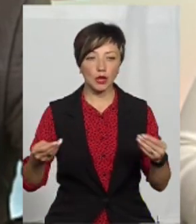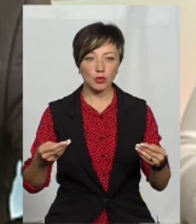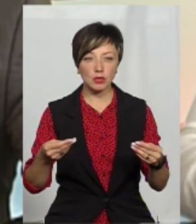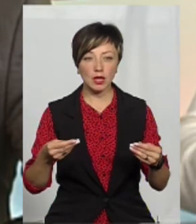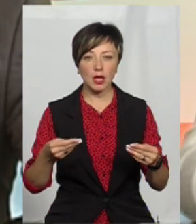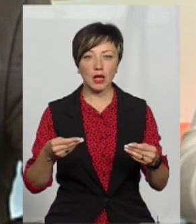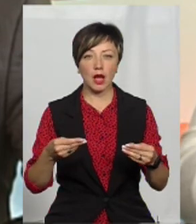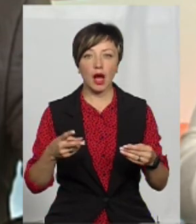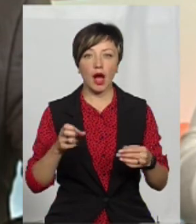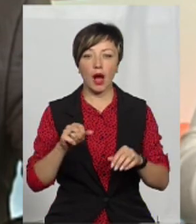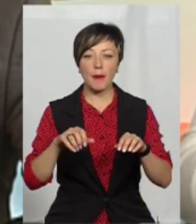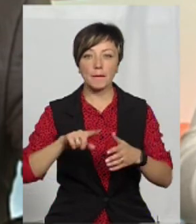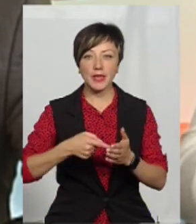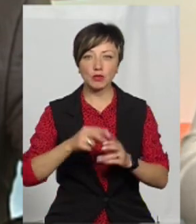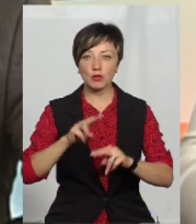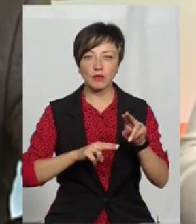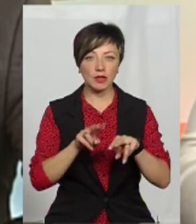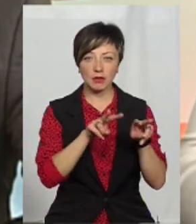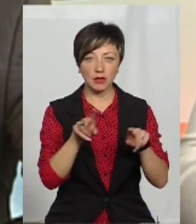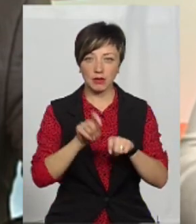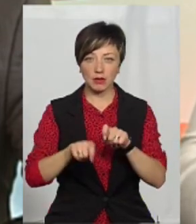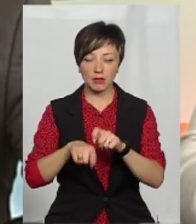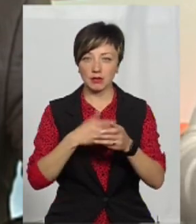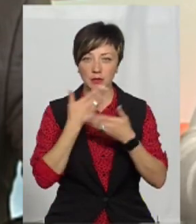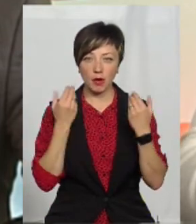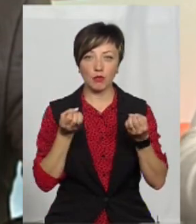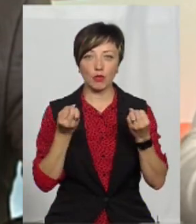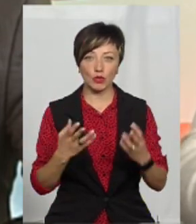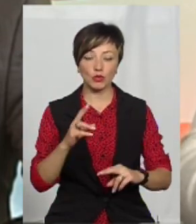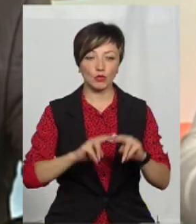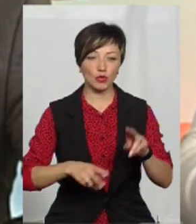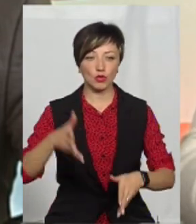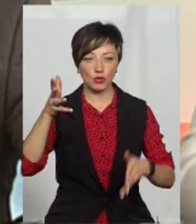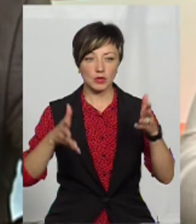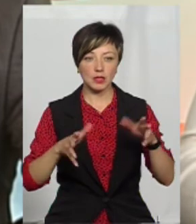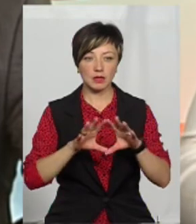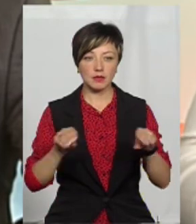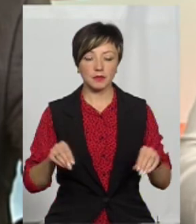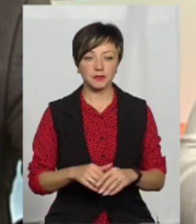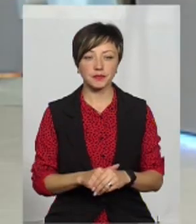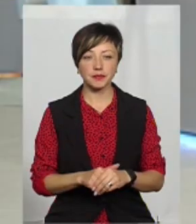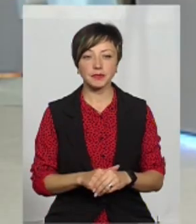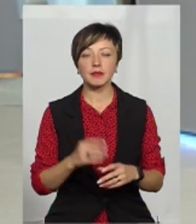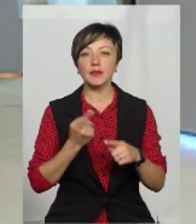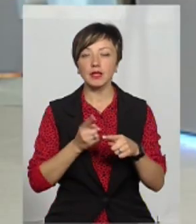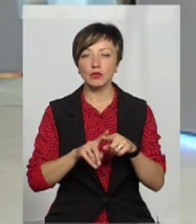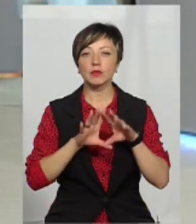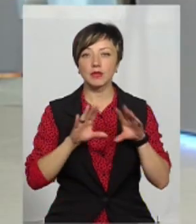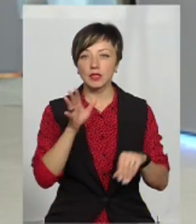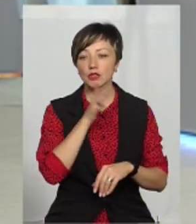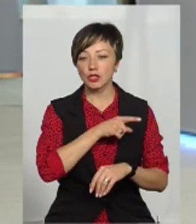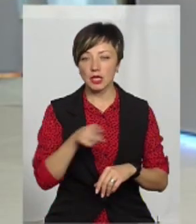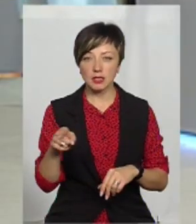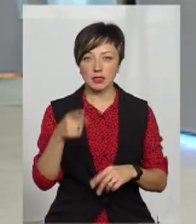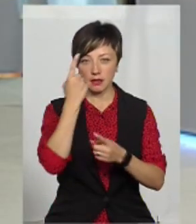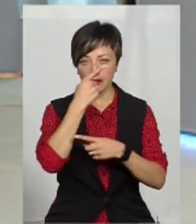але за містобудівним за ними ніхто не дивиться. Тобто просто будуються і все. Дякую. На цьому час нашого